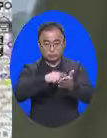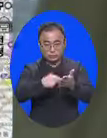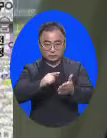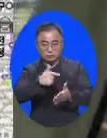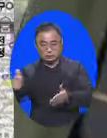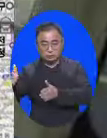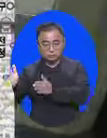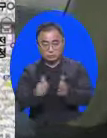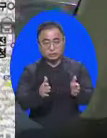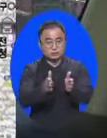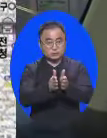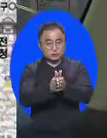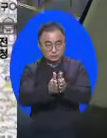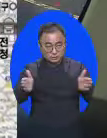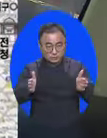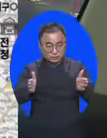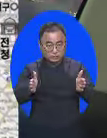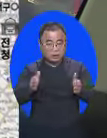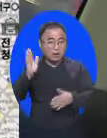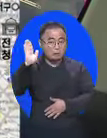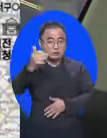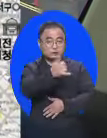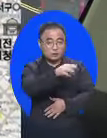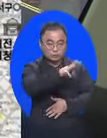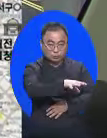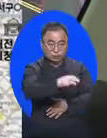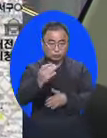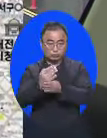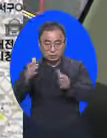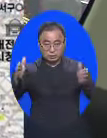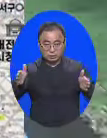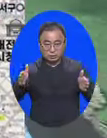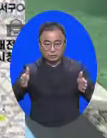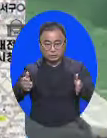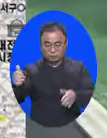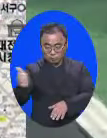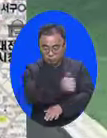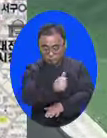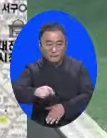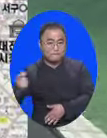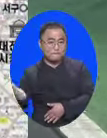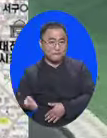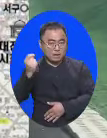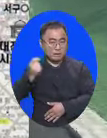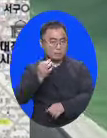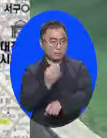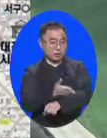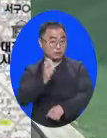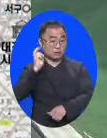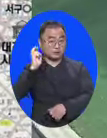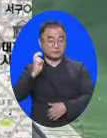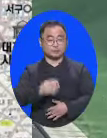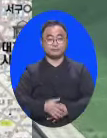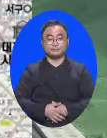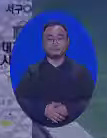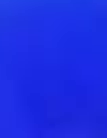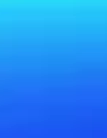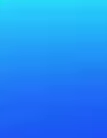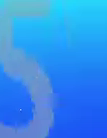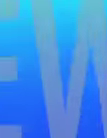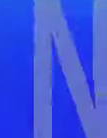등 본격적인 공사준비 절차에 착수해 앞으로 세종 유성 간 도심 진입이 한층 빠르고 편리해질